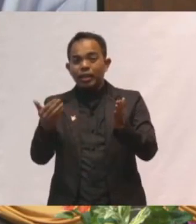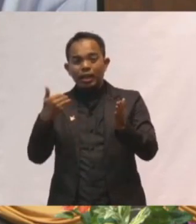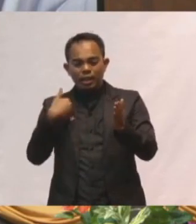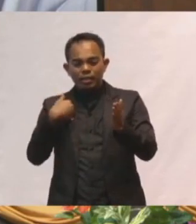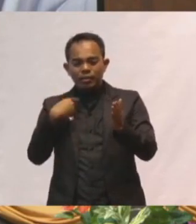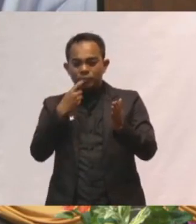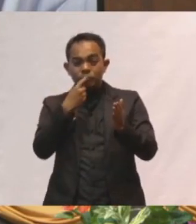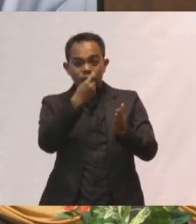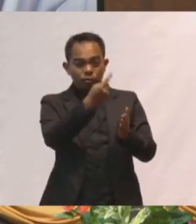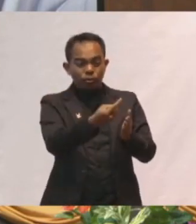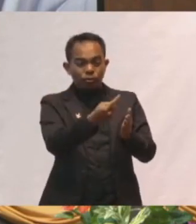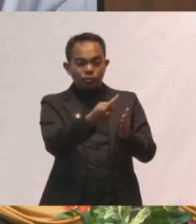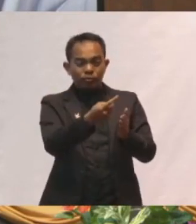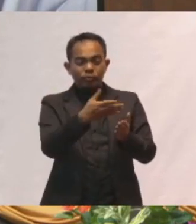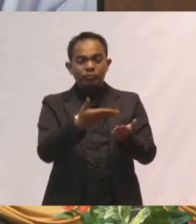dengan kata-kata berikut.